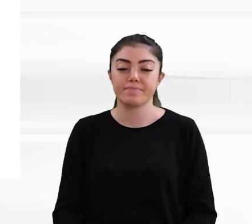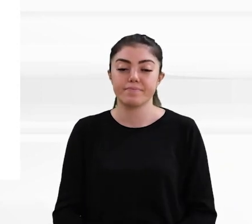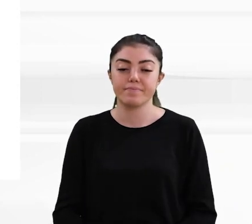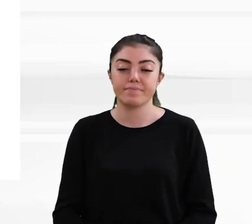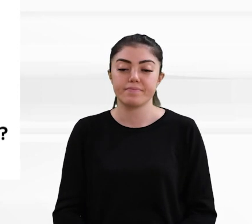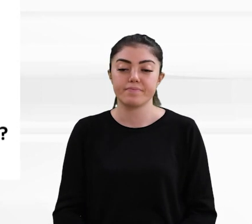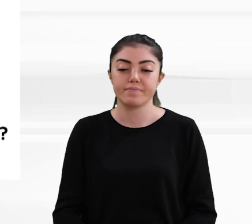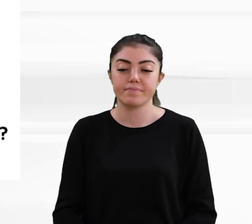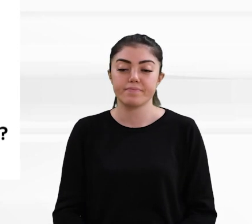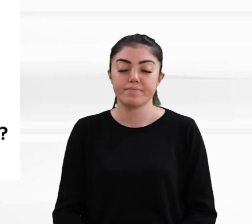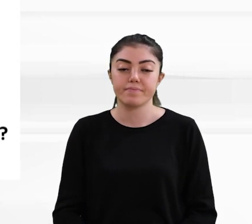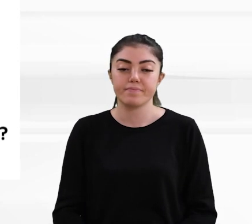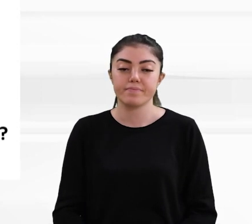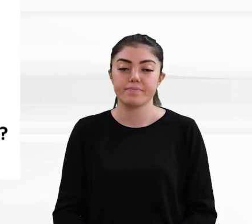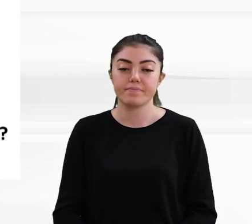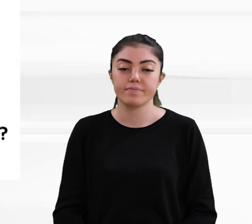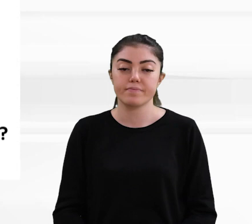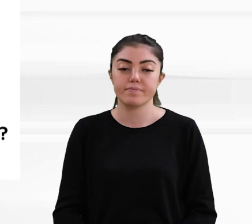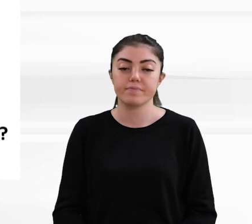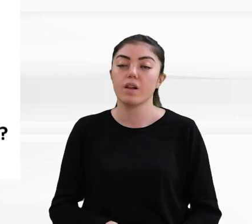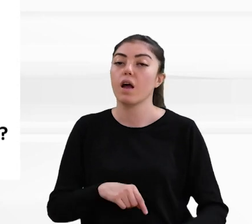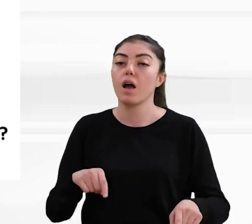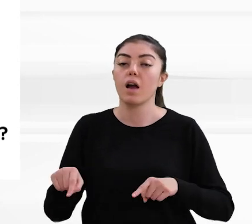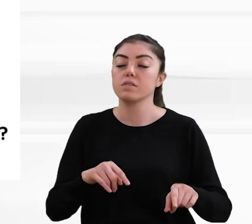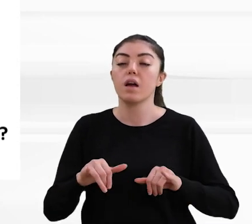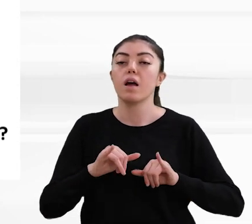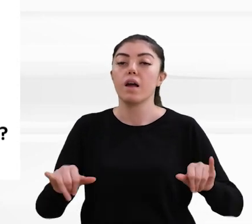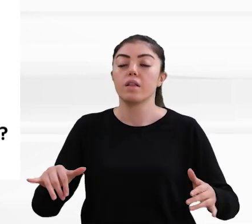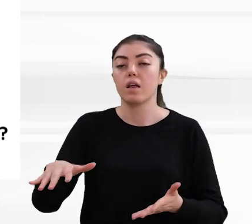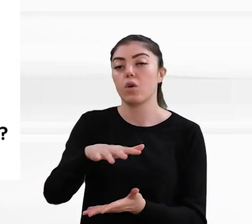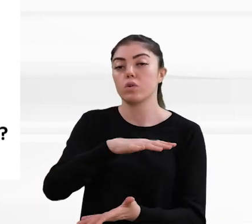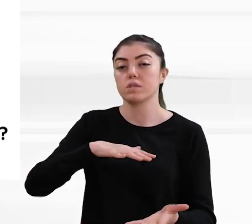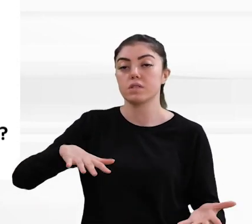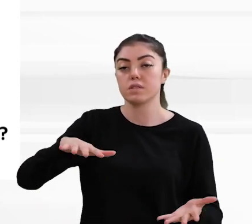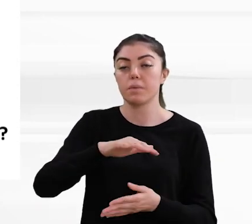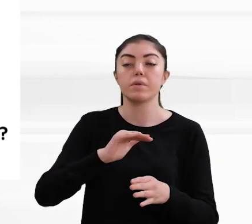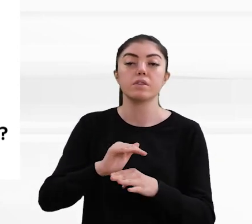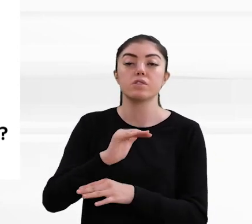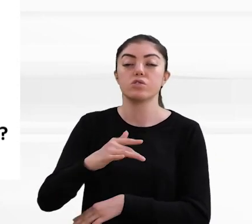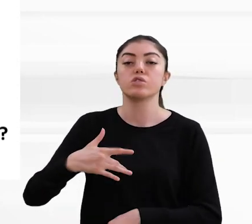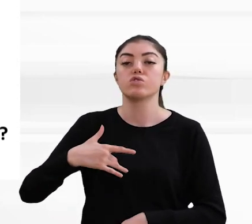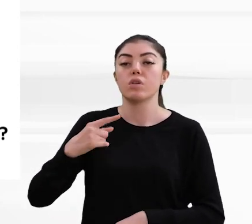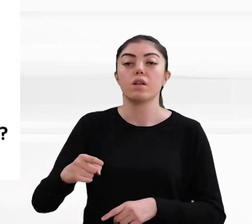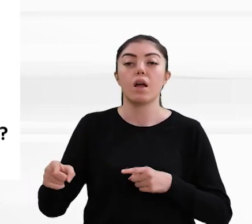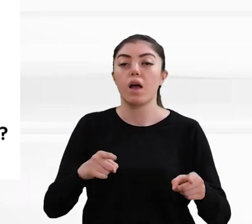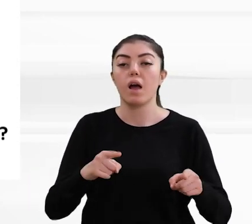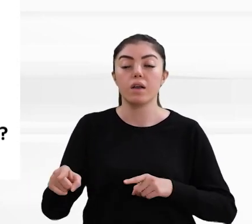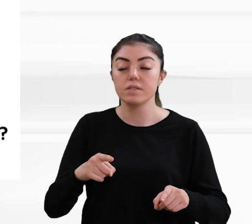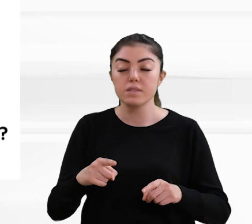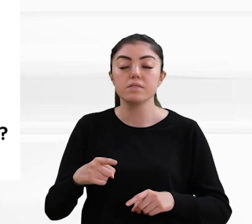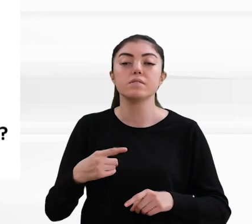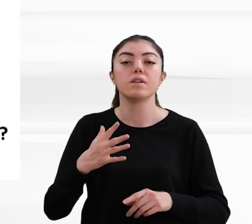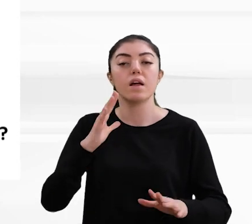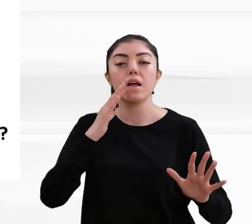cevap 33. soru aşağıda aynı ekosistemde yaşayan canlılar arasındaki